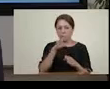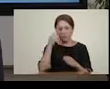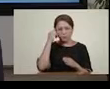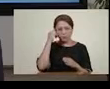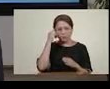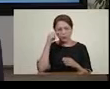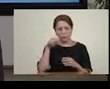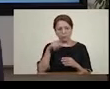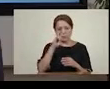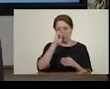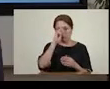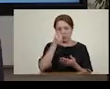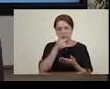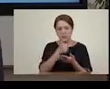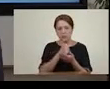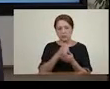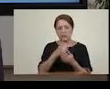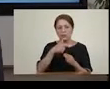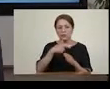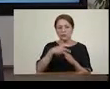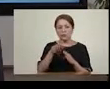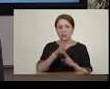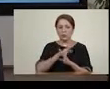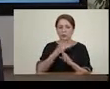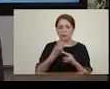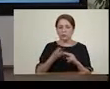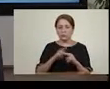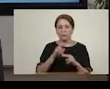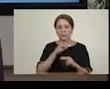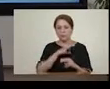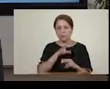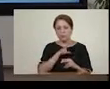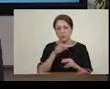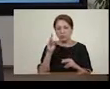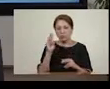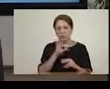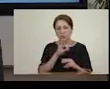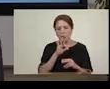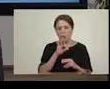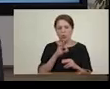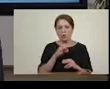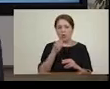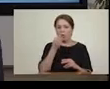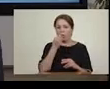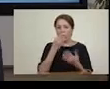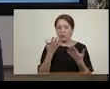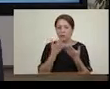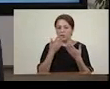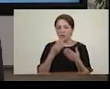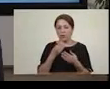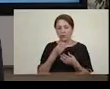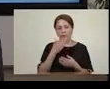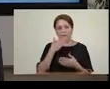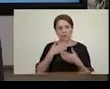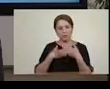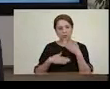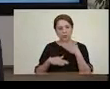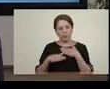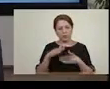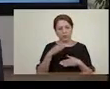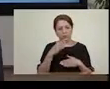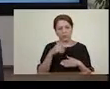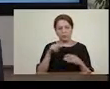undan podshohni zaharlash uchun foydalanishgan. Lekin podshoh taomni qanaqangi xushxo'rligini va undan yana qayta tayyorlash